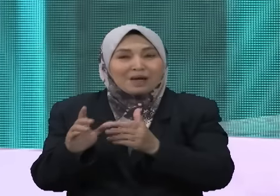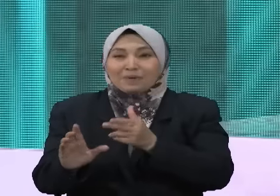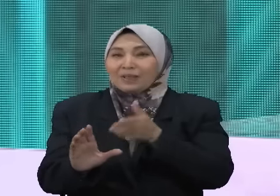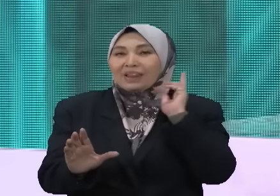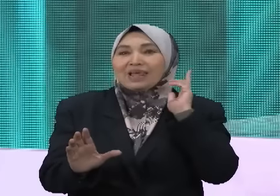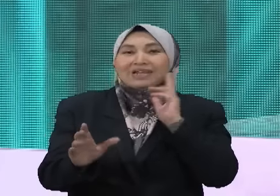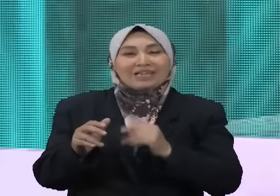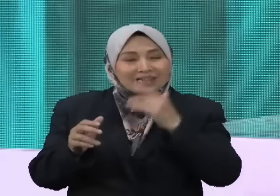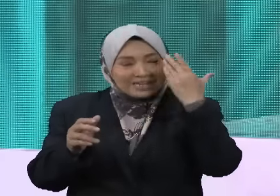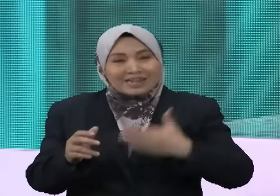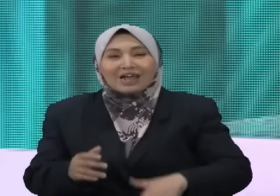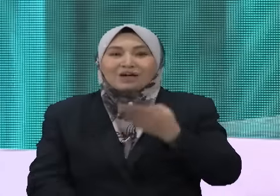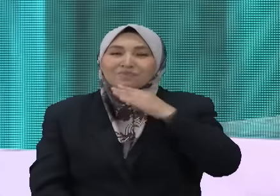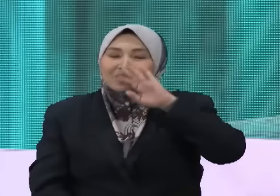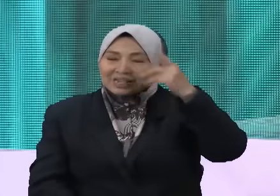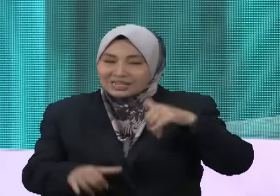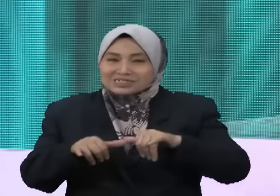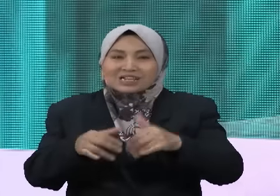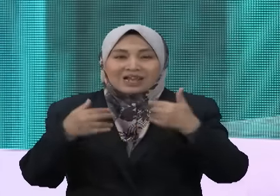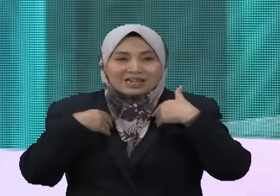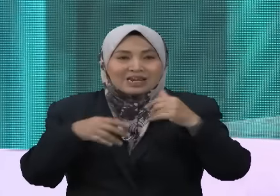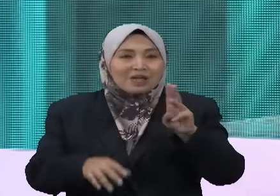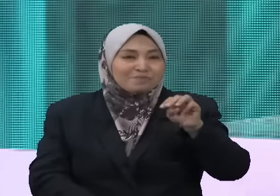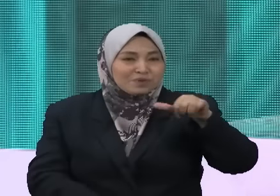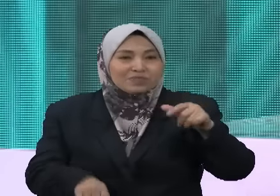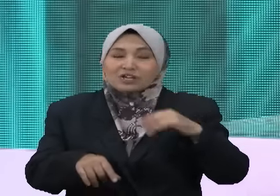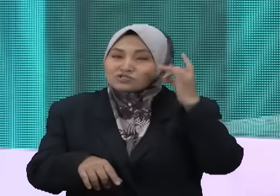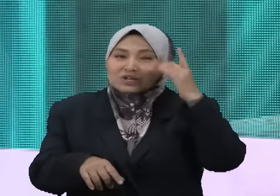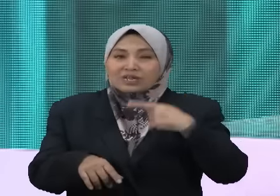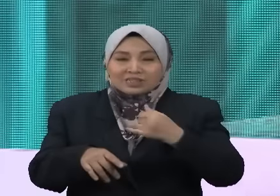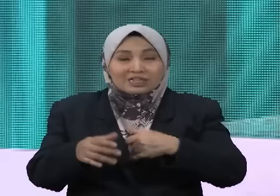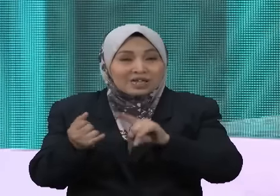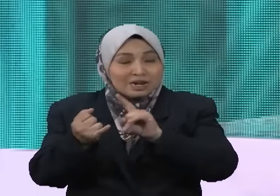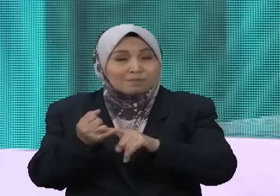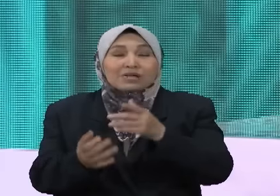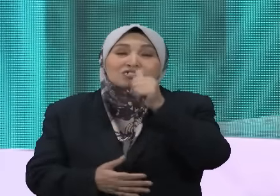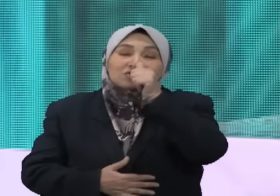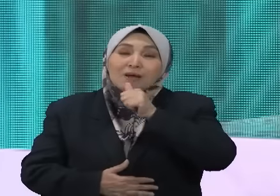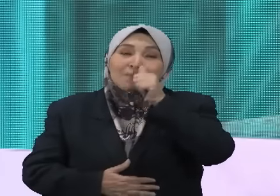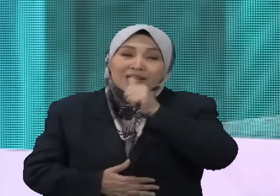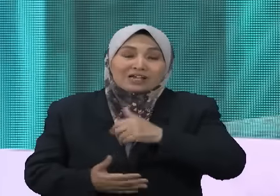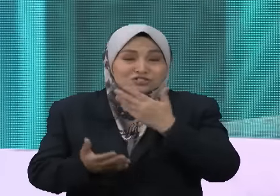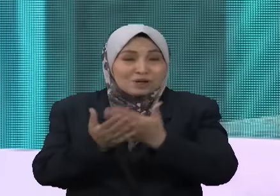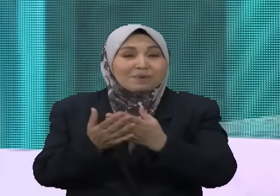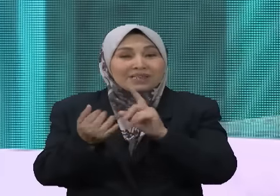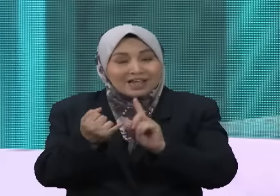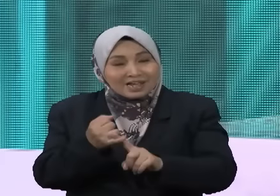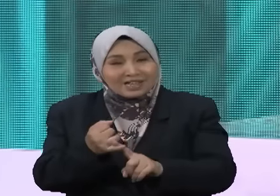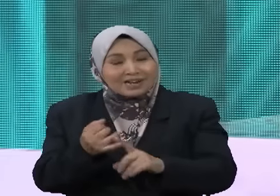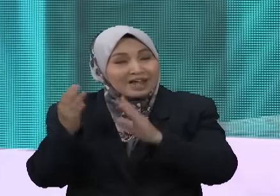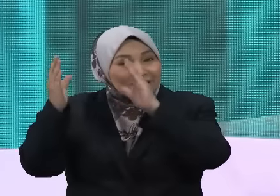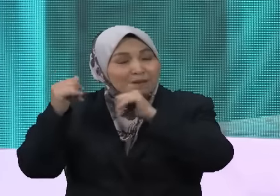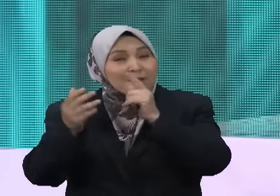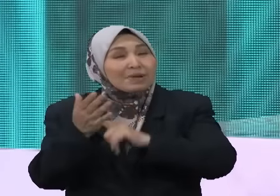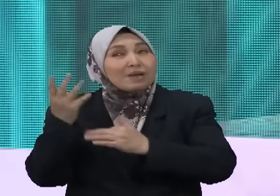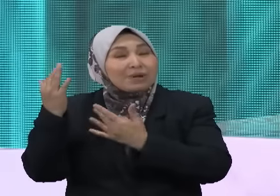Alhamdulillah jadi kita masih lagi ada dalamran jadi insya-allah ini segmen yang terakhir Bersabarlah sehingga ke akhir moga apa yang